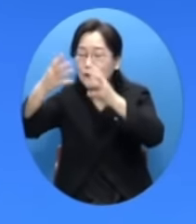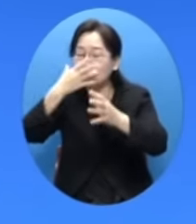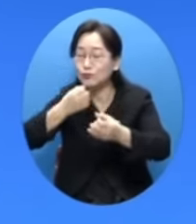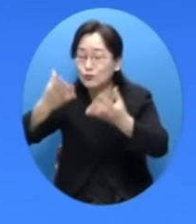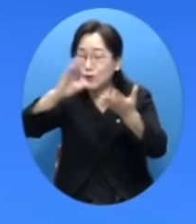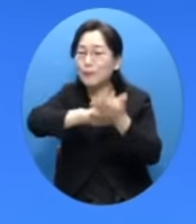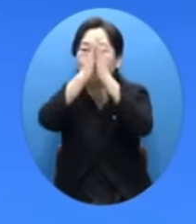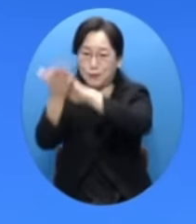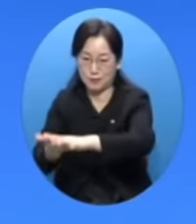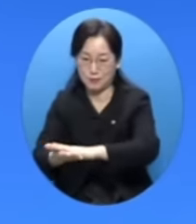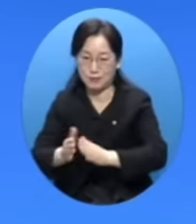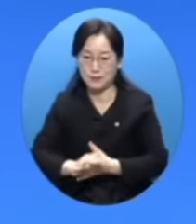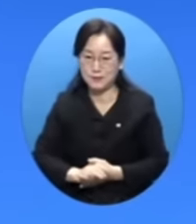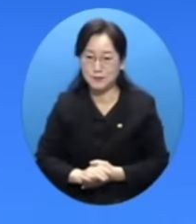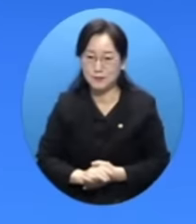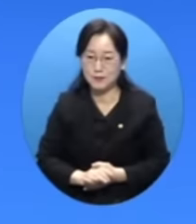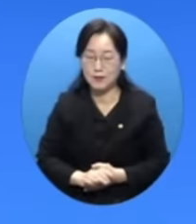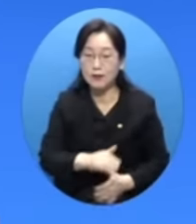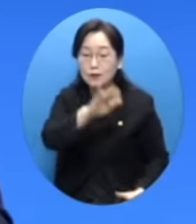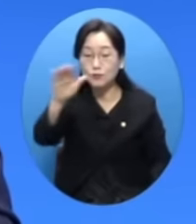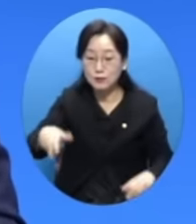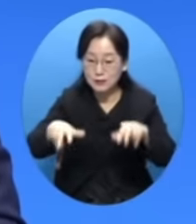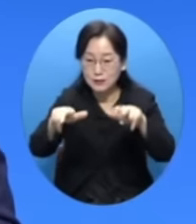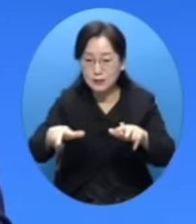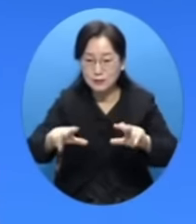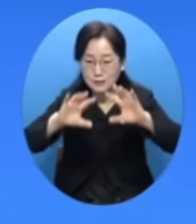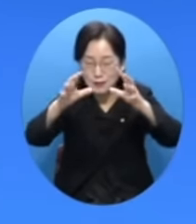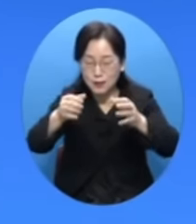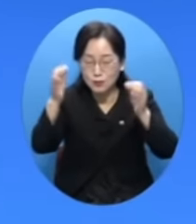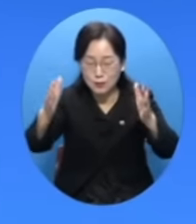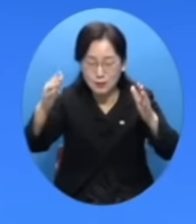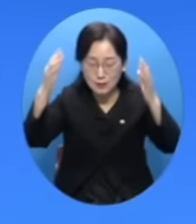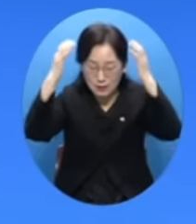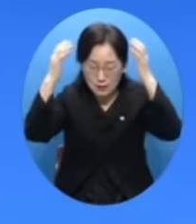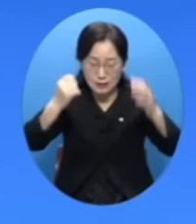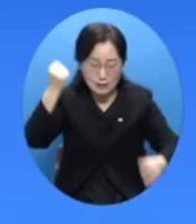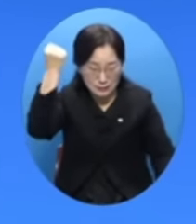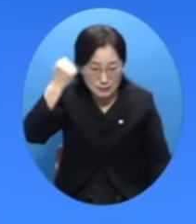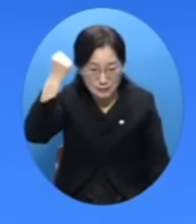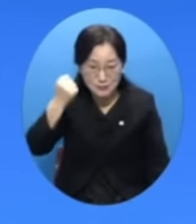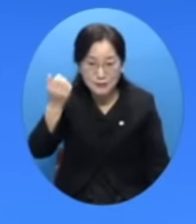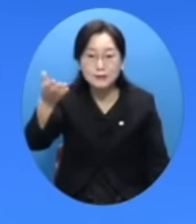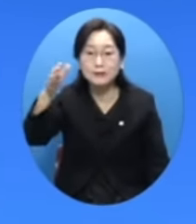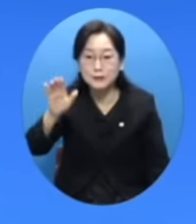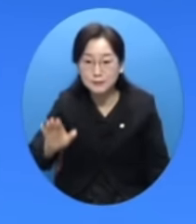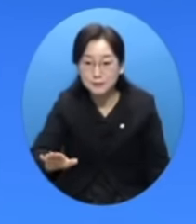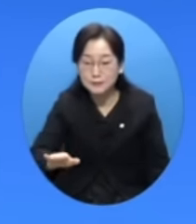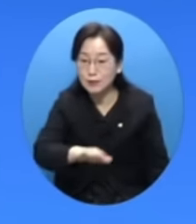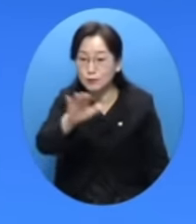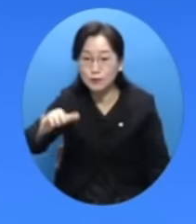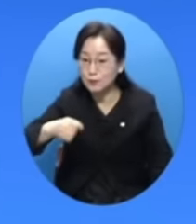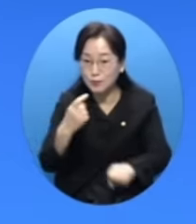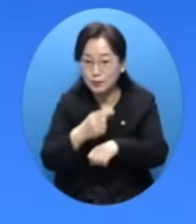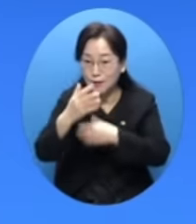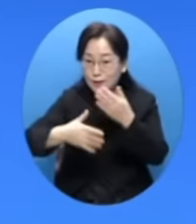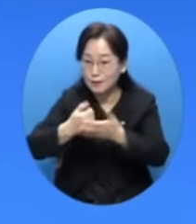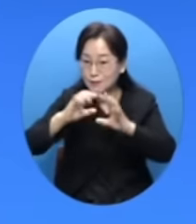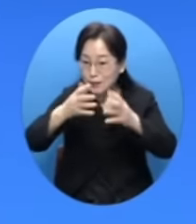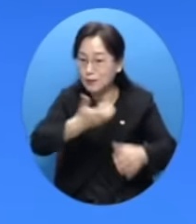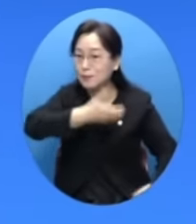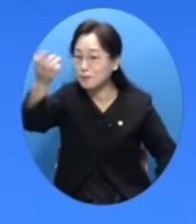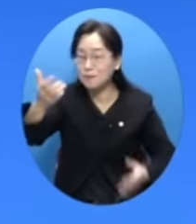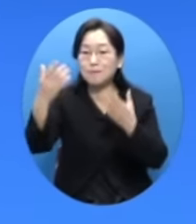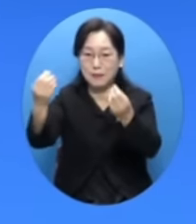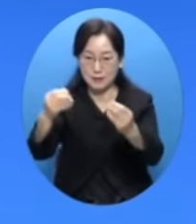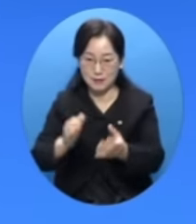바뀌어지게 되는 것입니다. 비록 우리가 이 땅에서 힘들고 어려운 삶을 살아가고 있지만 이미 우리는 하나님의 아들 나라로 옮겨진